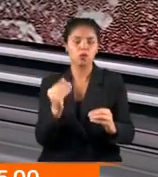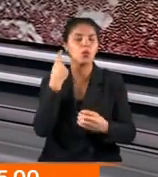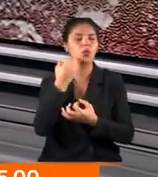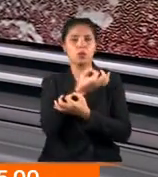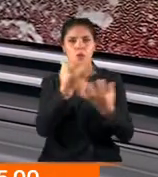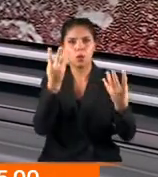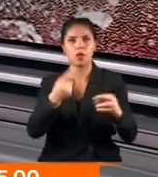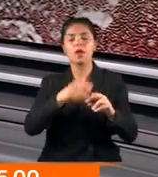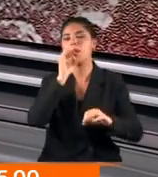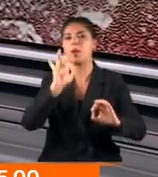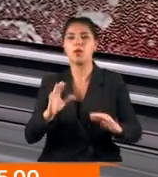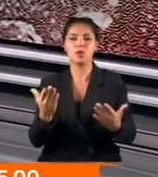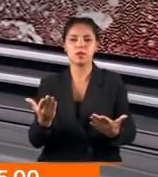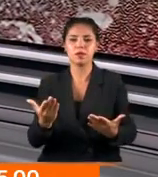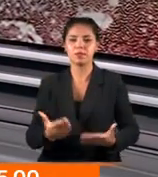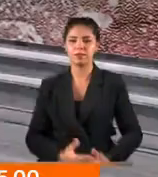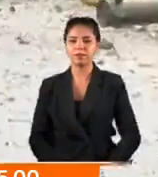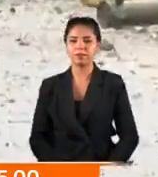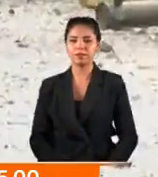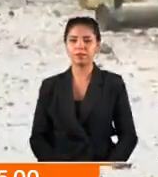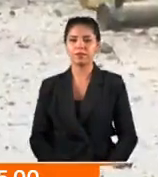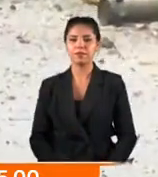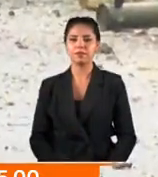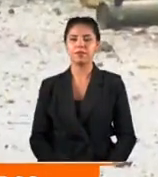duyuruldu. ATV Haber başladı.